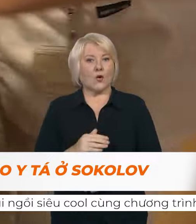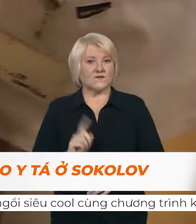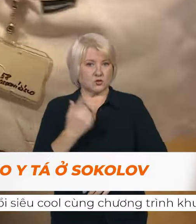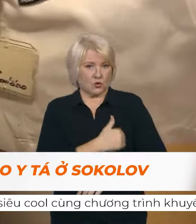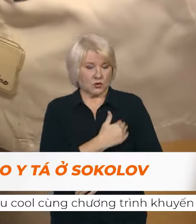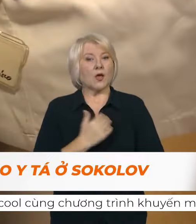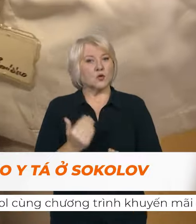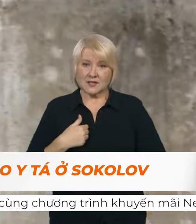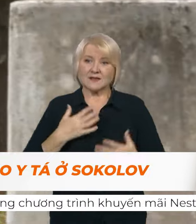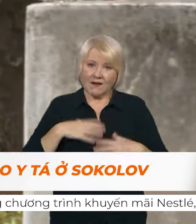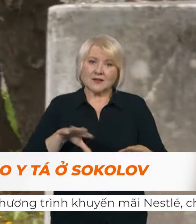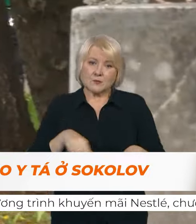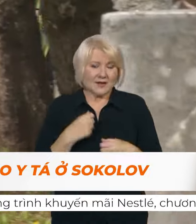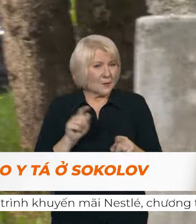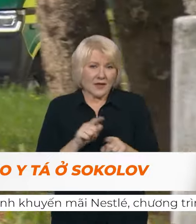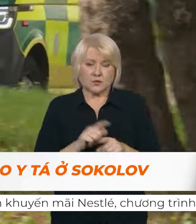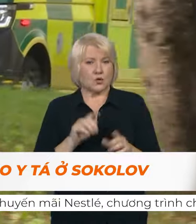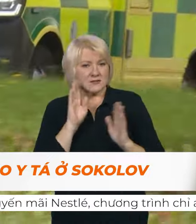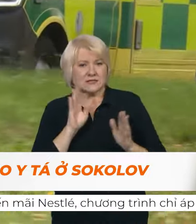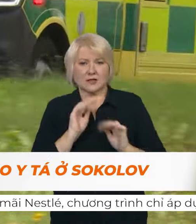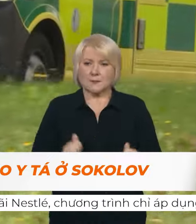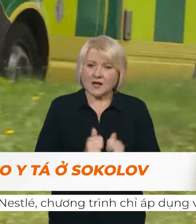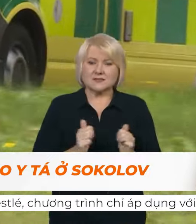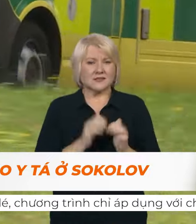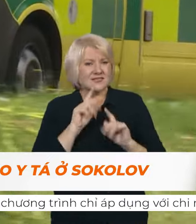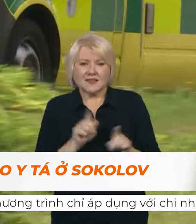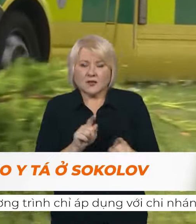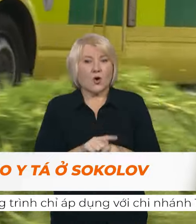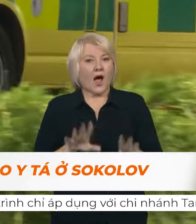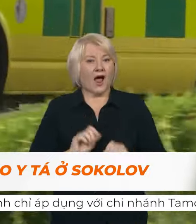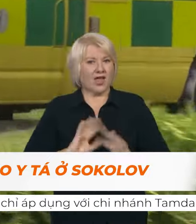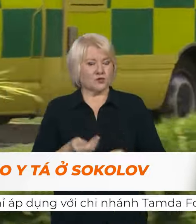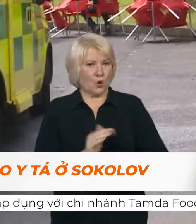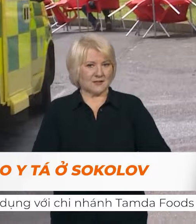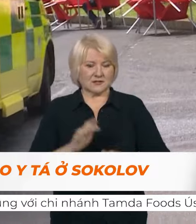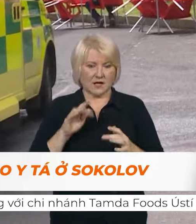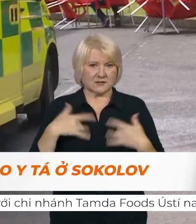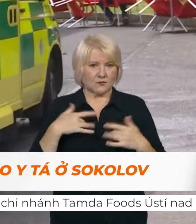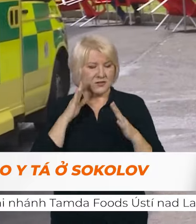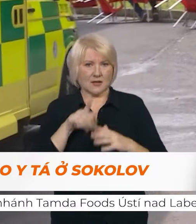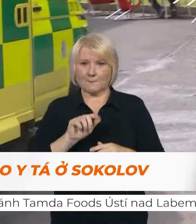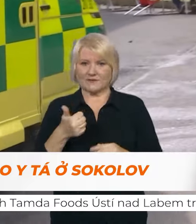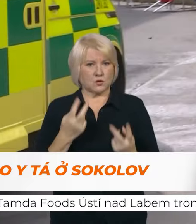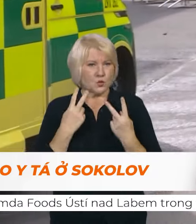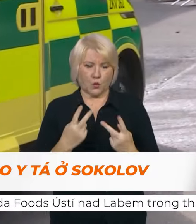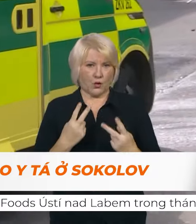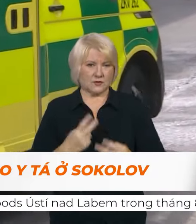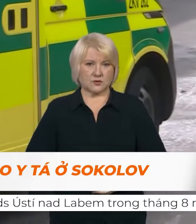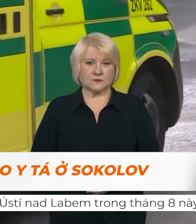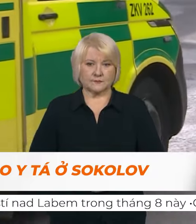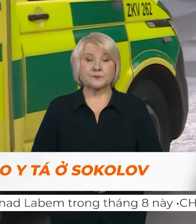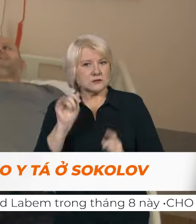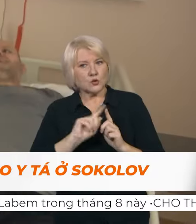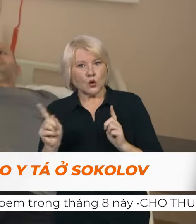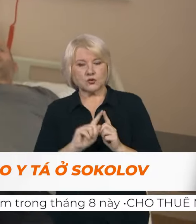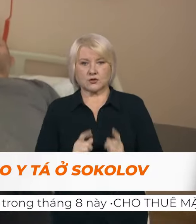không cần phải đi đến những nơi xa. Tòa thị chính cũng đang đàm phán với vùng Karlovarsko về khả năng có chương trình học bổng. Trong tương lai sẽ còn những bài giảng về lối